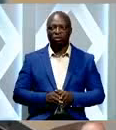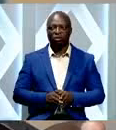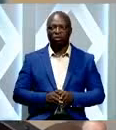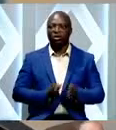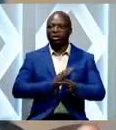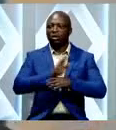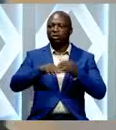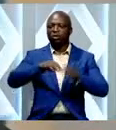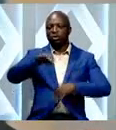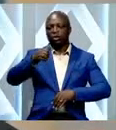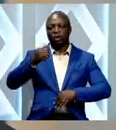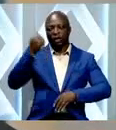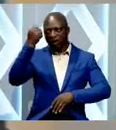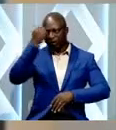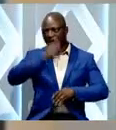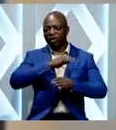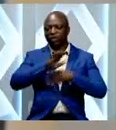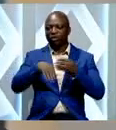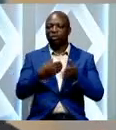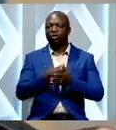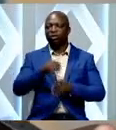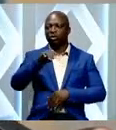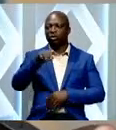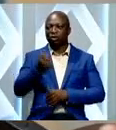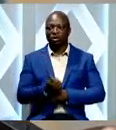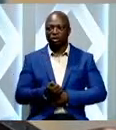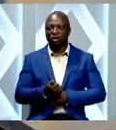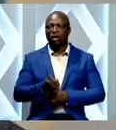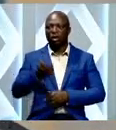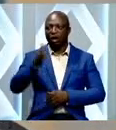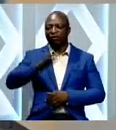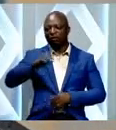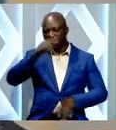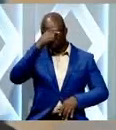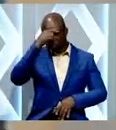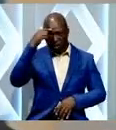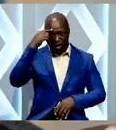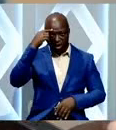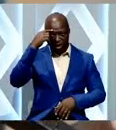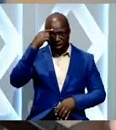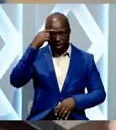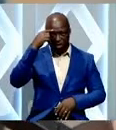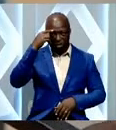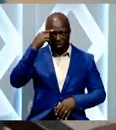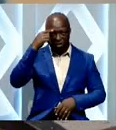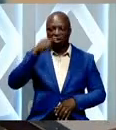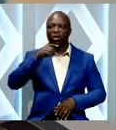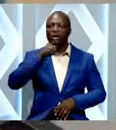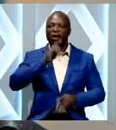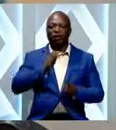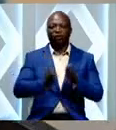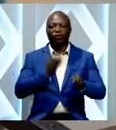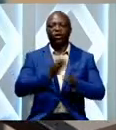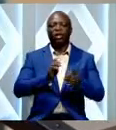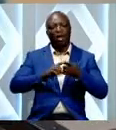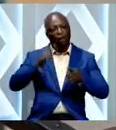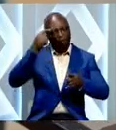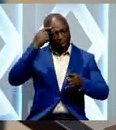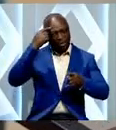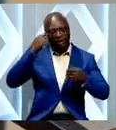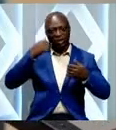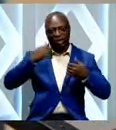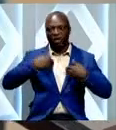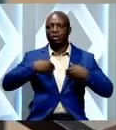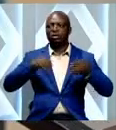tout autre Africain, tout autre enfant noir est fondé à penser qu'il est de